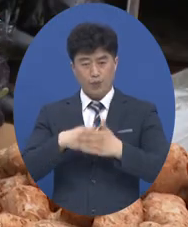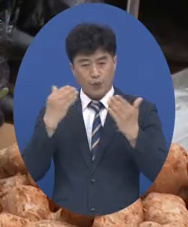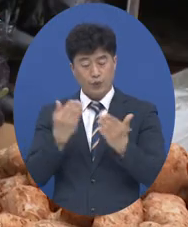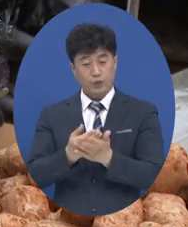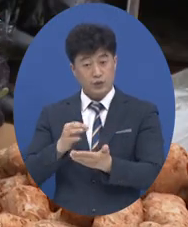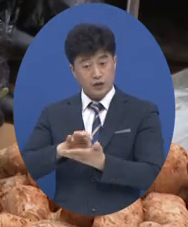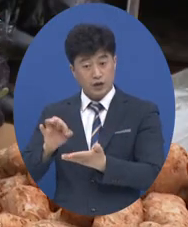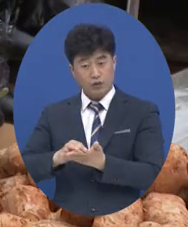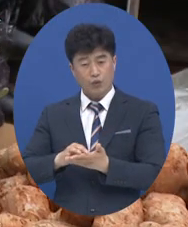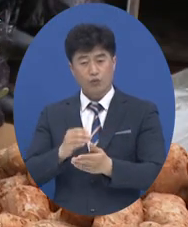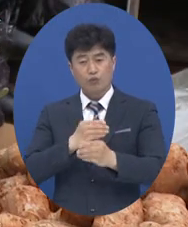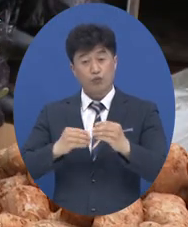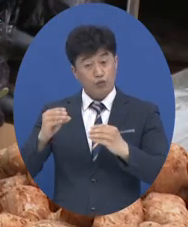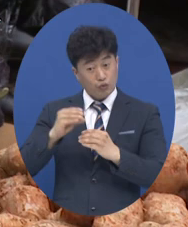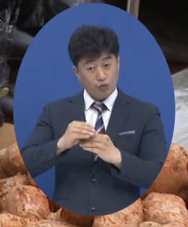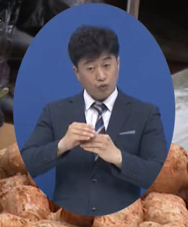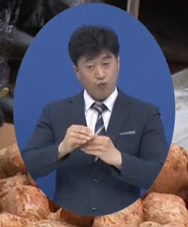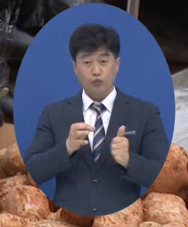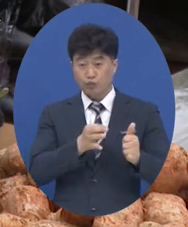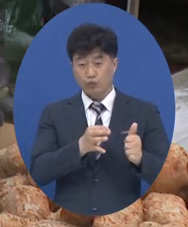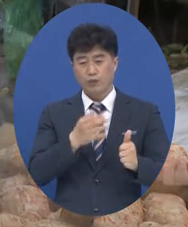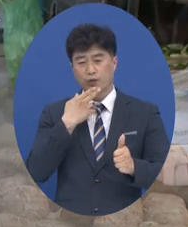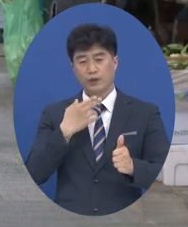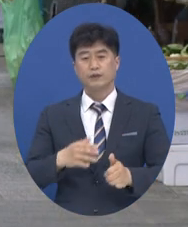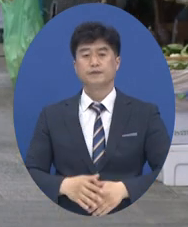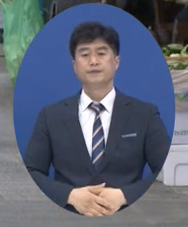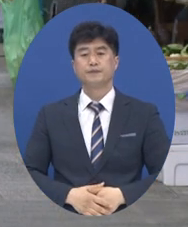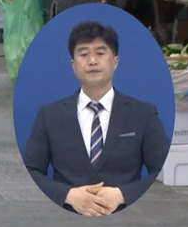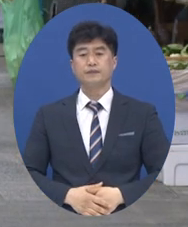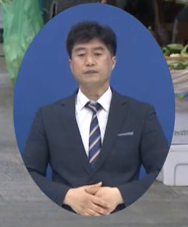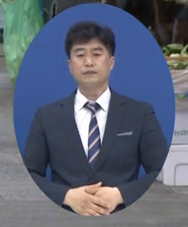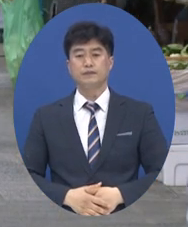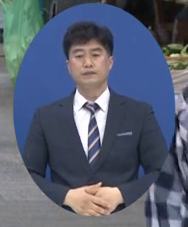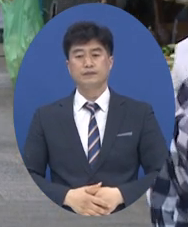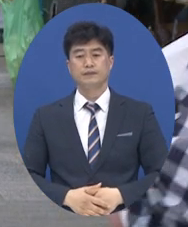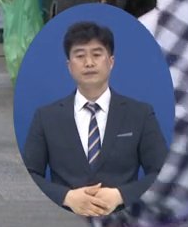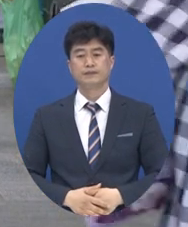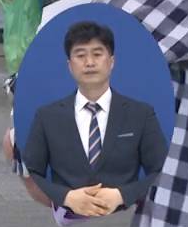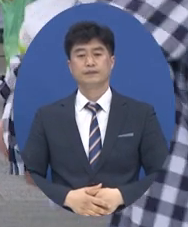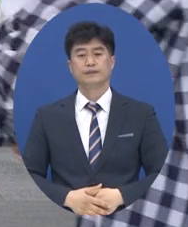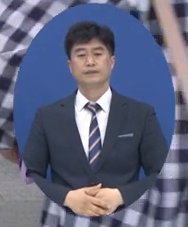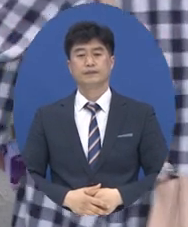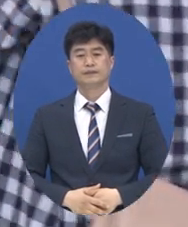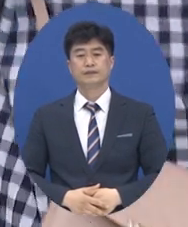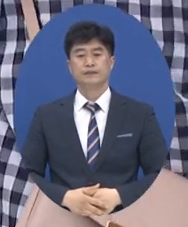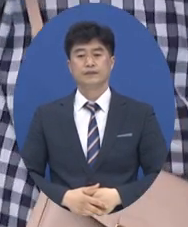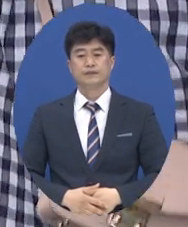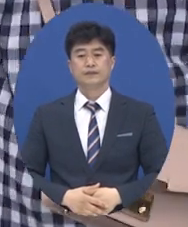지출해도 중복 지원은 이뤄지지 않습니다. 경기지TV 최지연입니다.